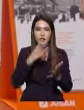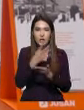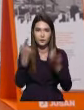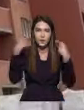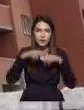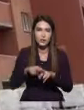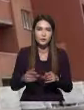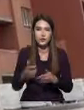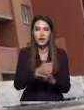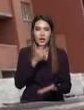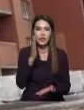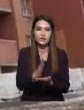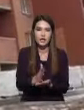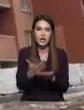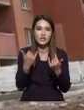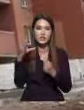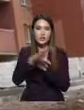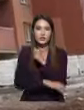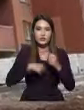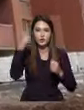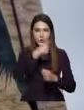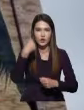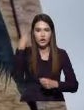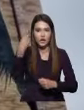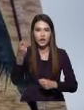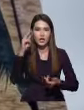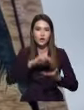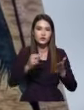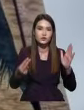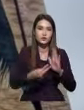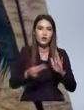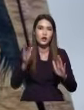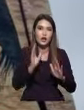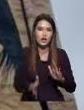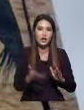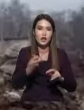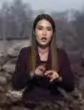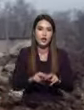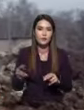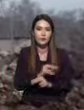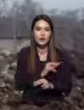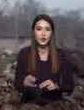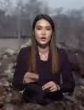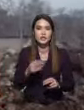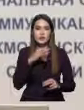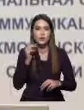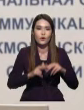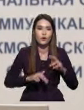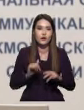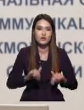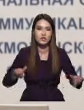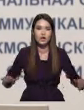мердігер жауапты. Бұл үйді жыл соңына дейін пайдалануға беру жоспарланған. Айта кетейік, бұл 400 отбасы қоныс тойын тойлаған болатын.